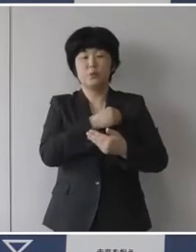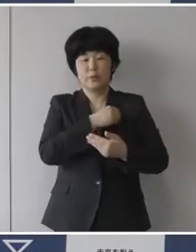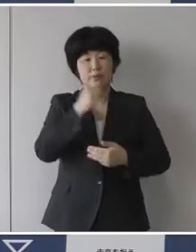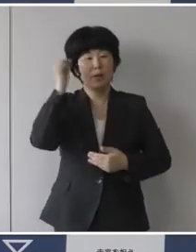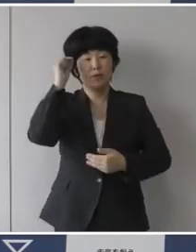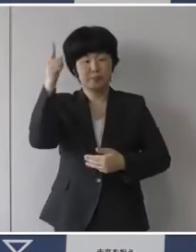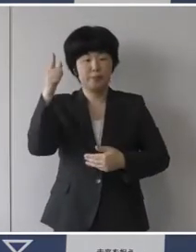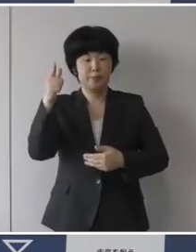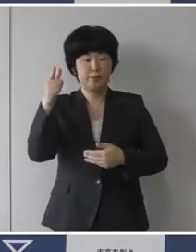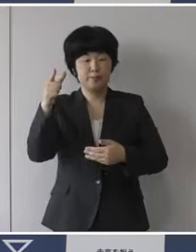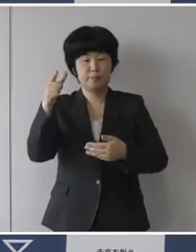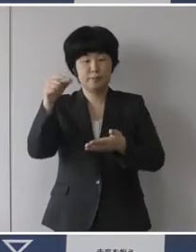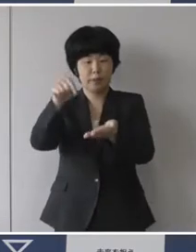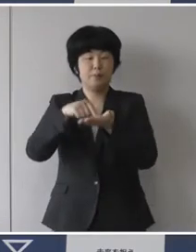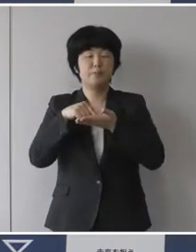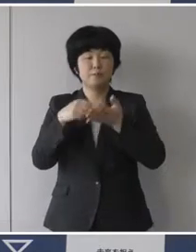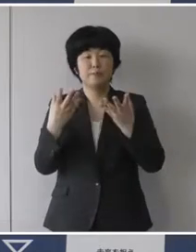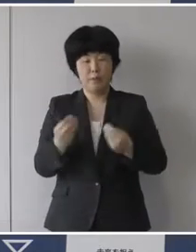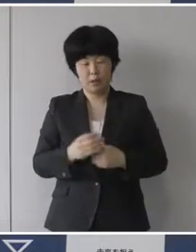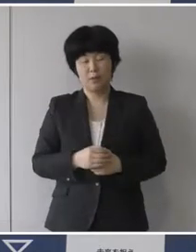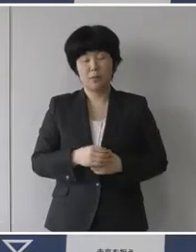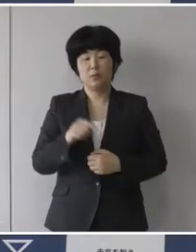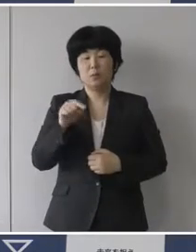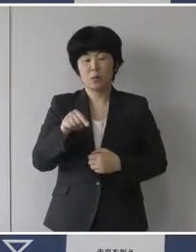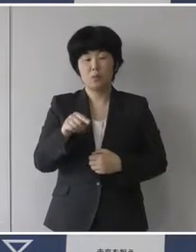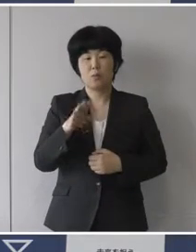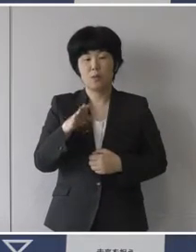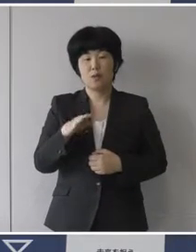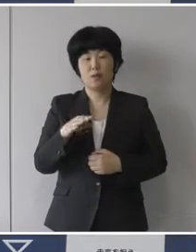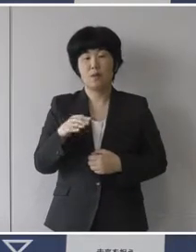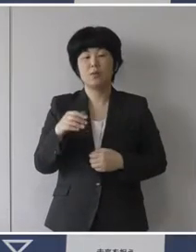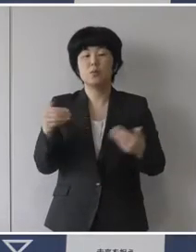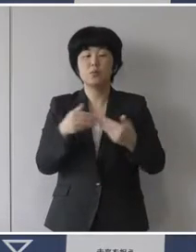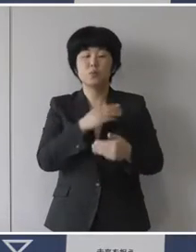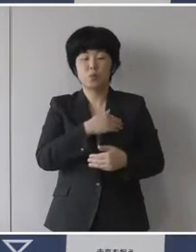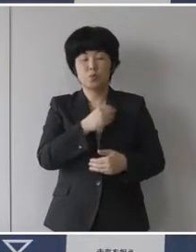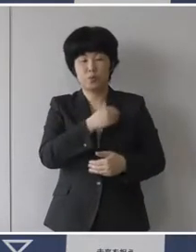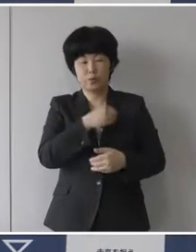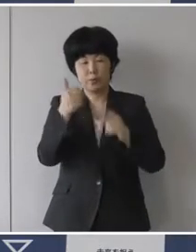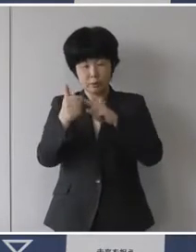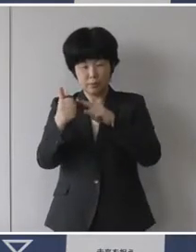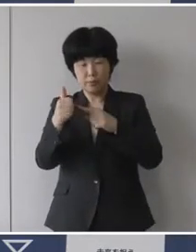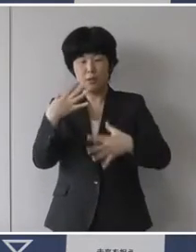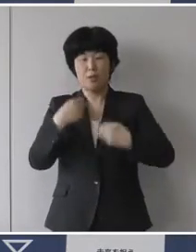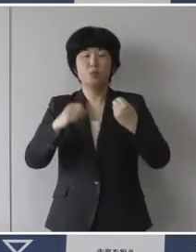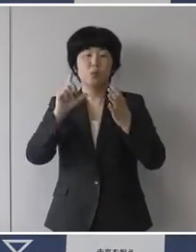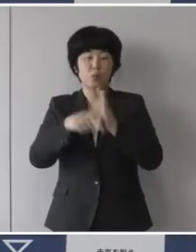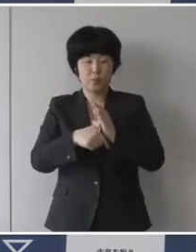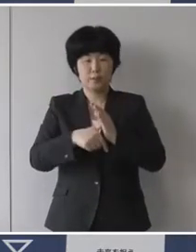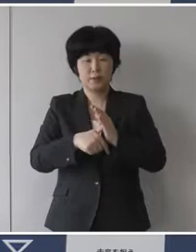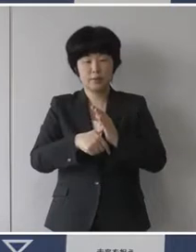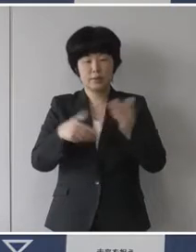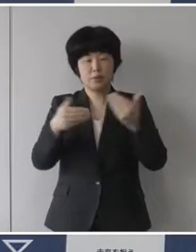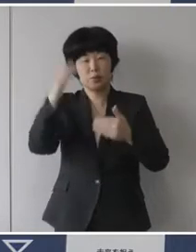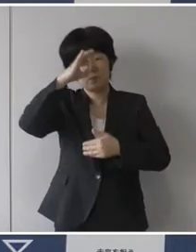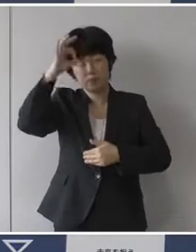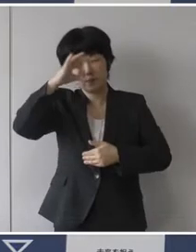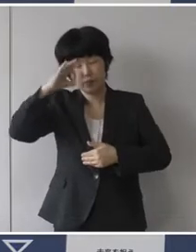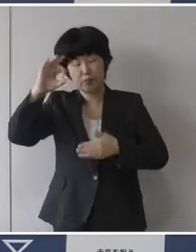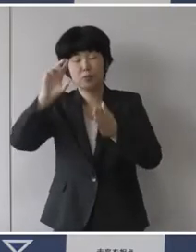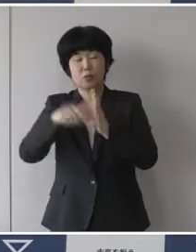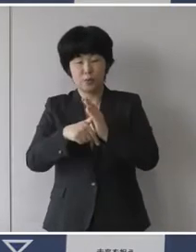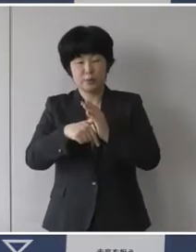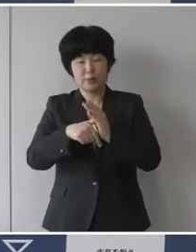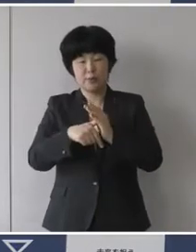ま、本人が、いろいろ就職活動時に観光庁でどういうあの建築分野の